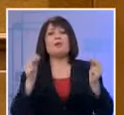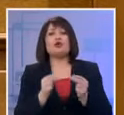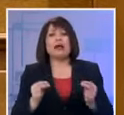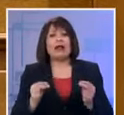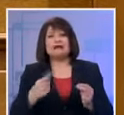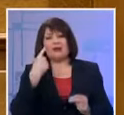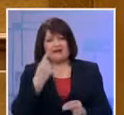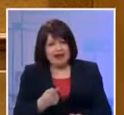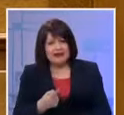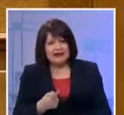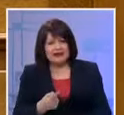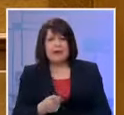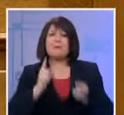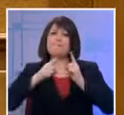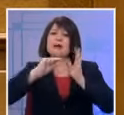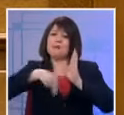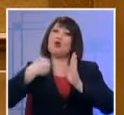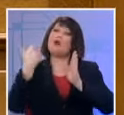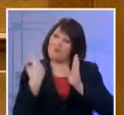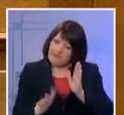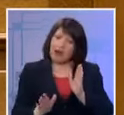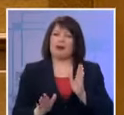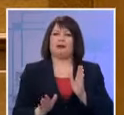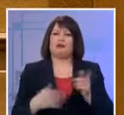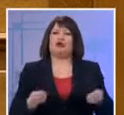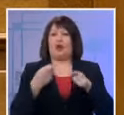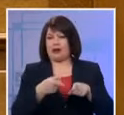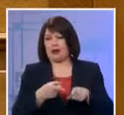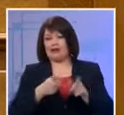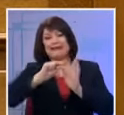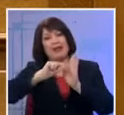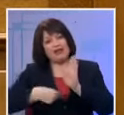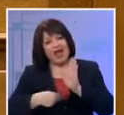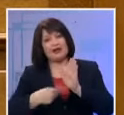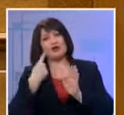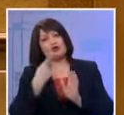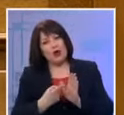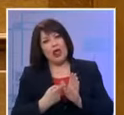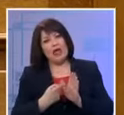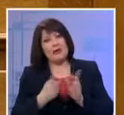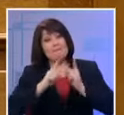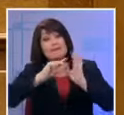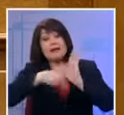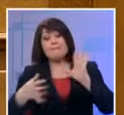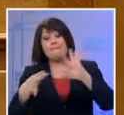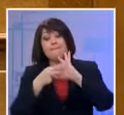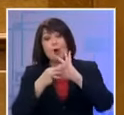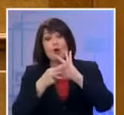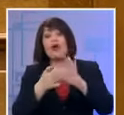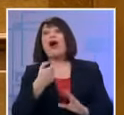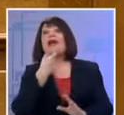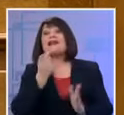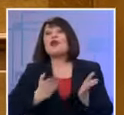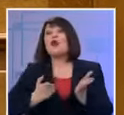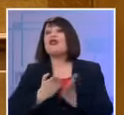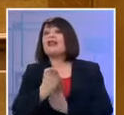αποδείχθηκε ότι και μνημόνιο υπογράψατε, αφού η Δανειακή Σύμβαση ρητά παραπέμπει στο μνημόνιο, και αγγλικό δίκαιο